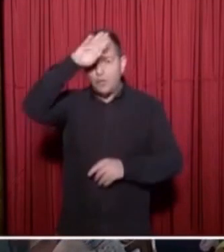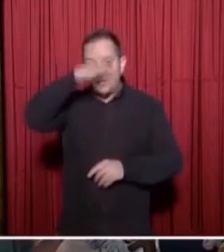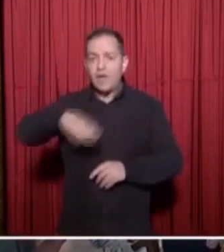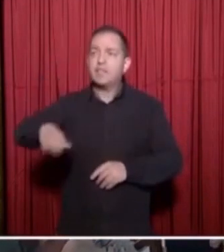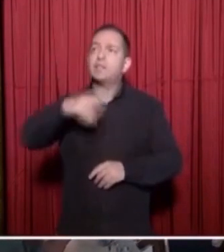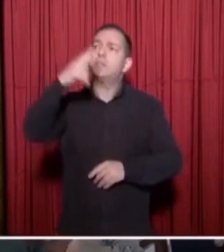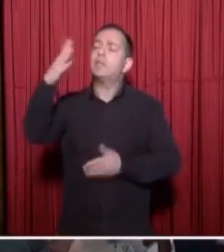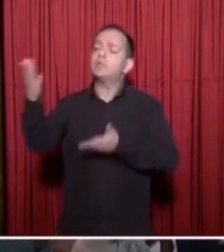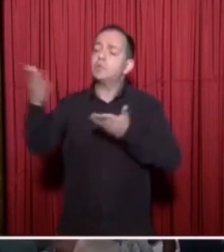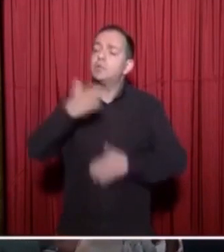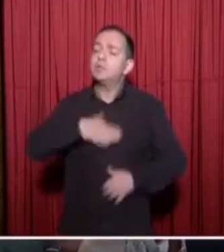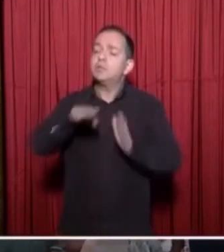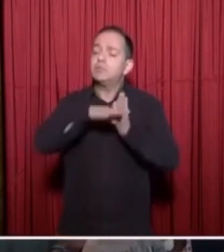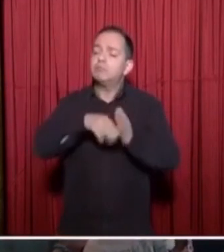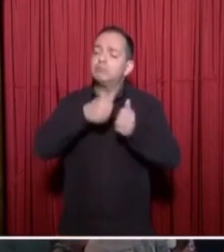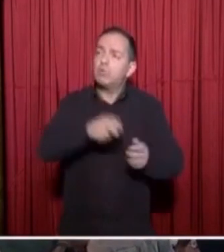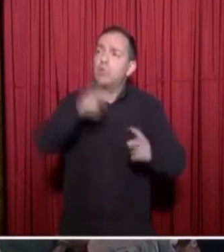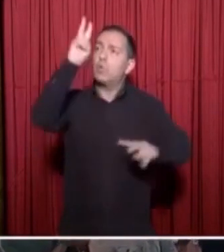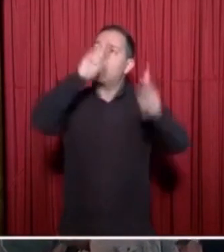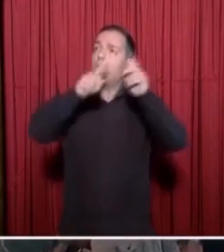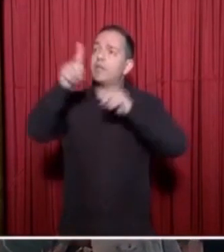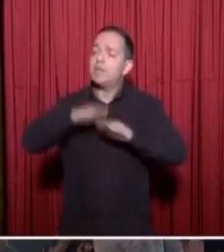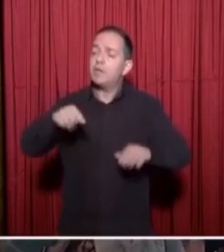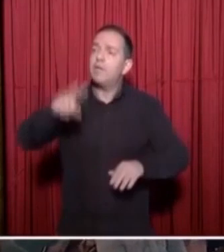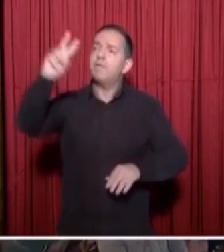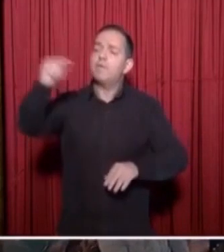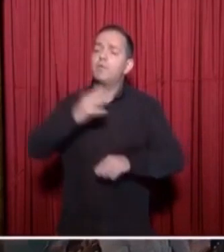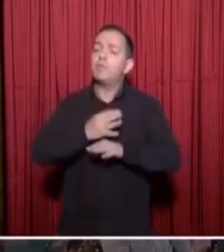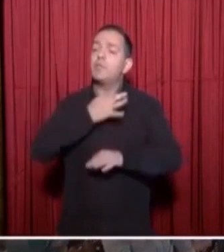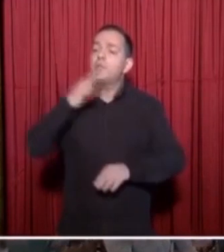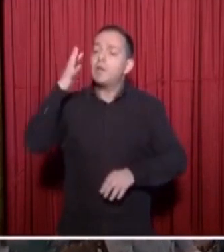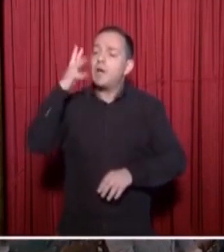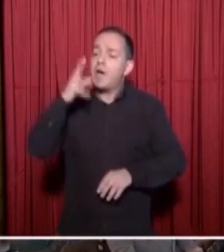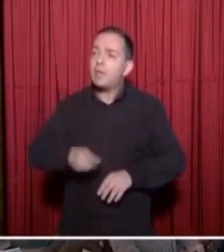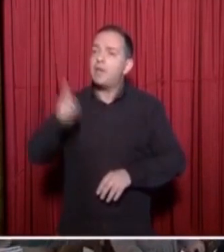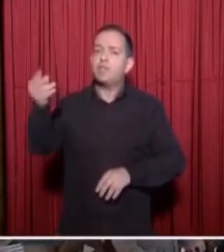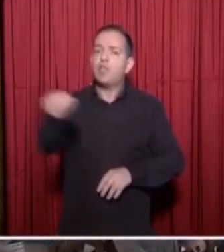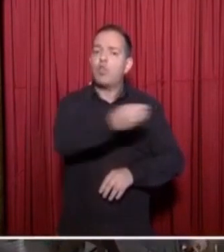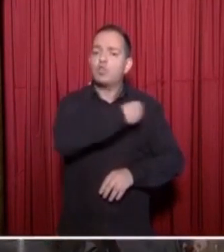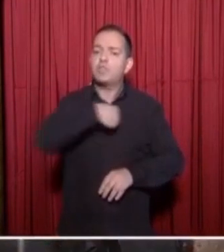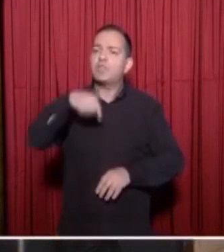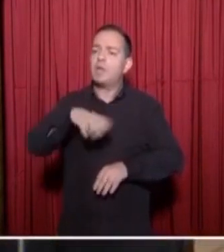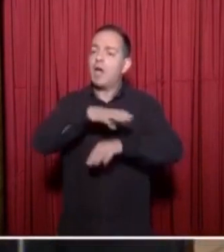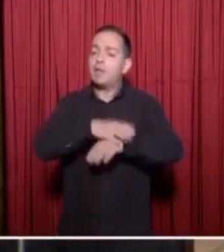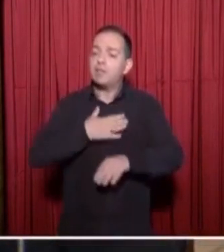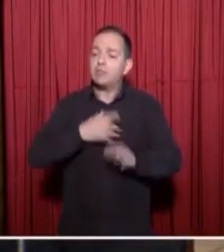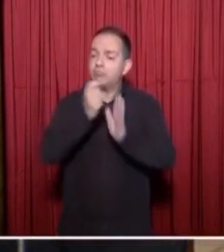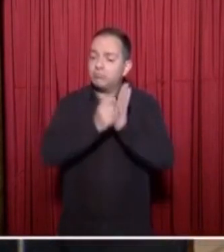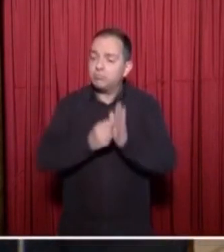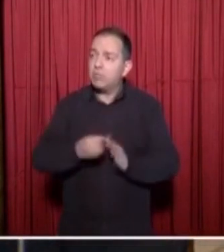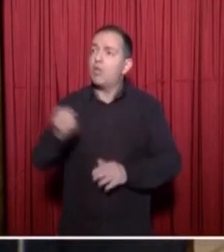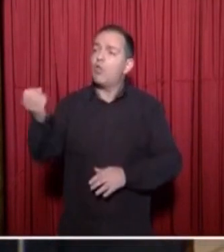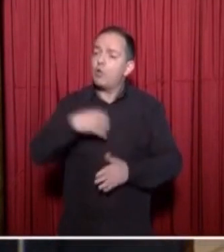σου, γεννηθήτω το θέλημά σου ως ουρανό και επί της γης. Των άρτων ημών των επιούσιων δώσει μην σήμερον και άφησε